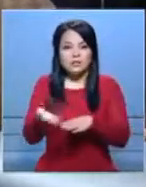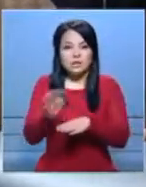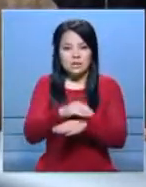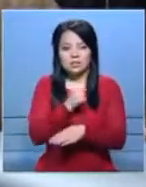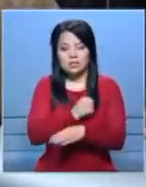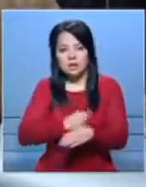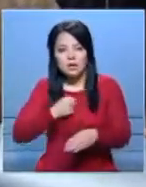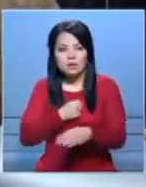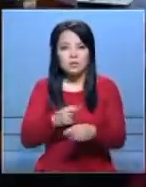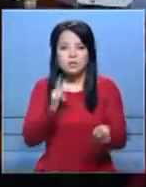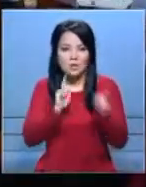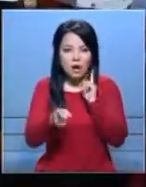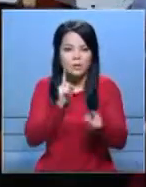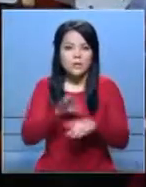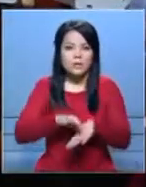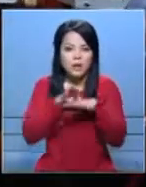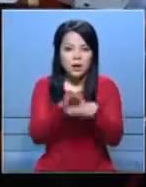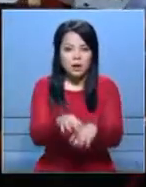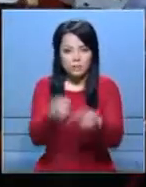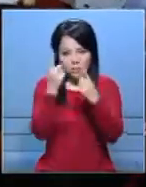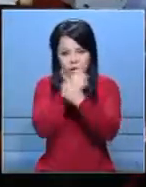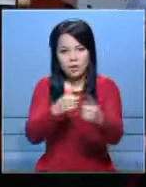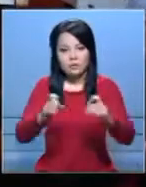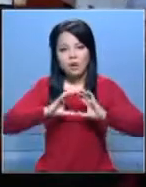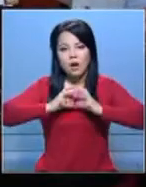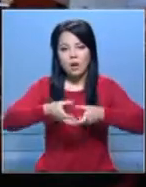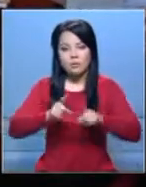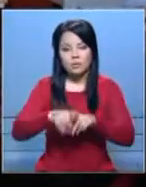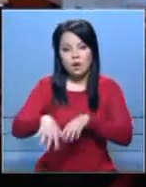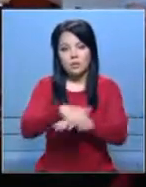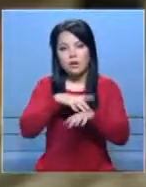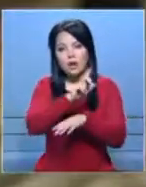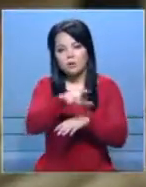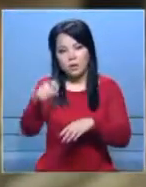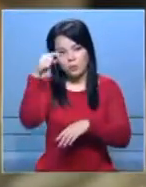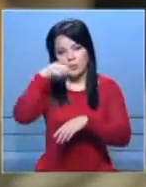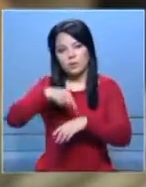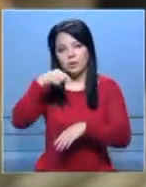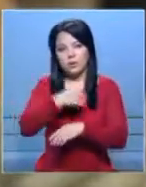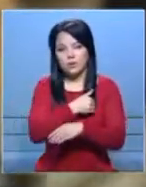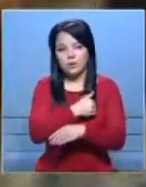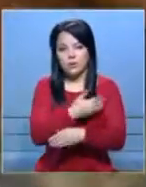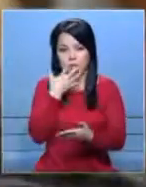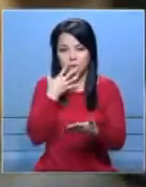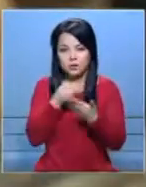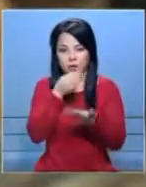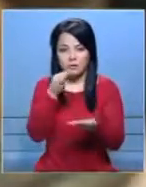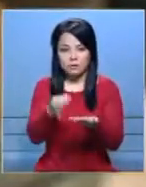көтеріп жатыр. Олардың барлығы да үніміз бүкіл әлемге жетіп, қалың жұртты ойландырса екен деп тілейді.